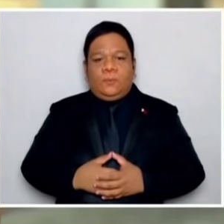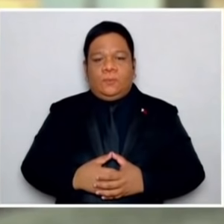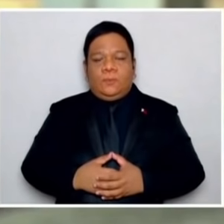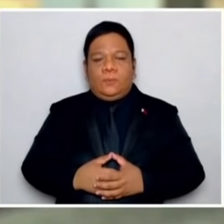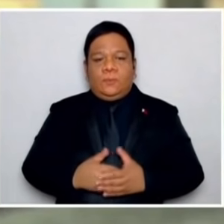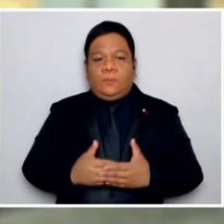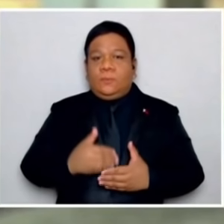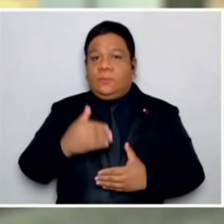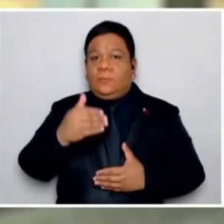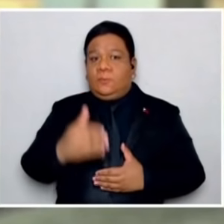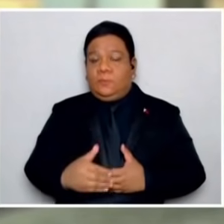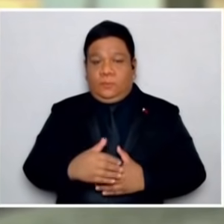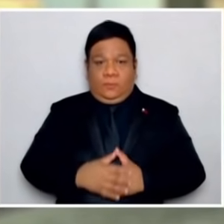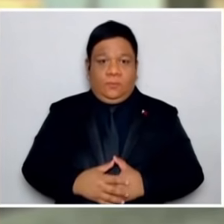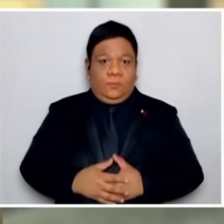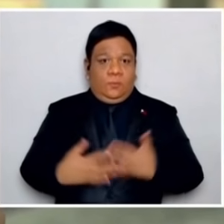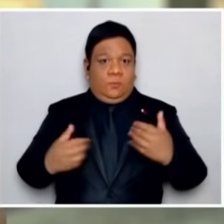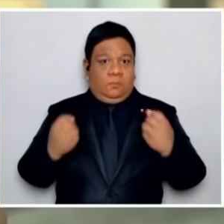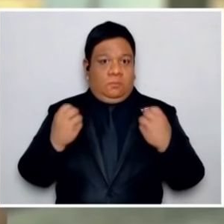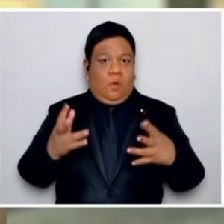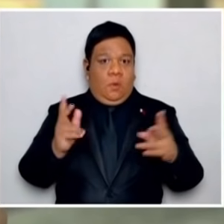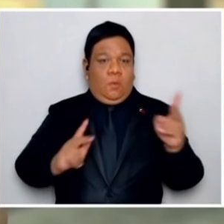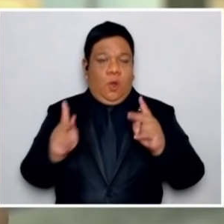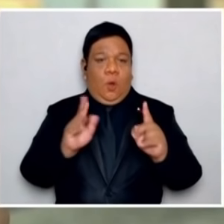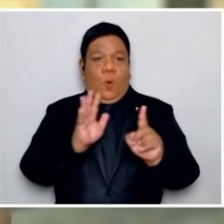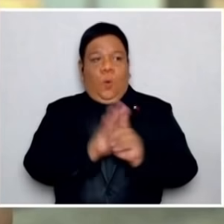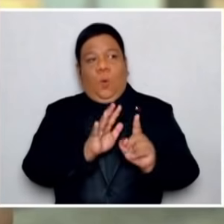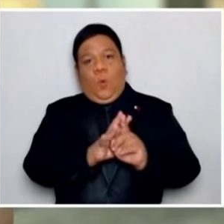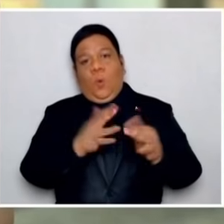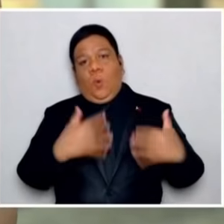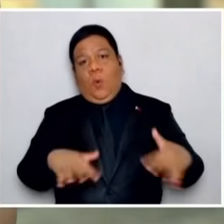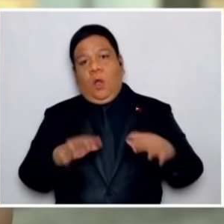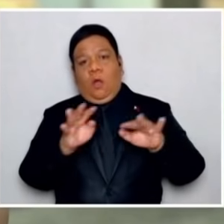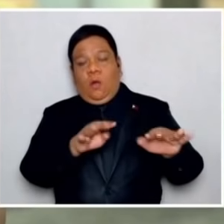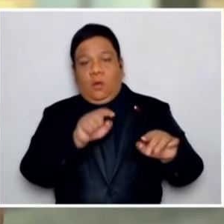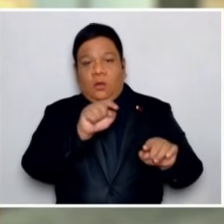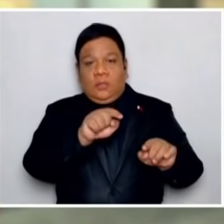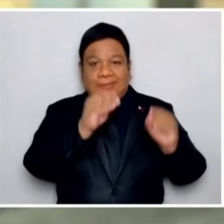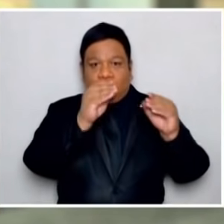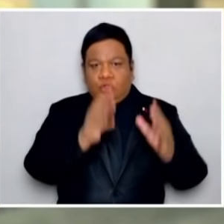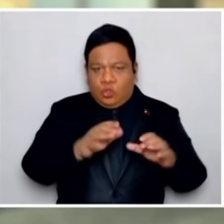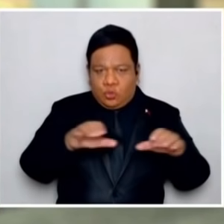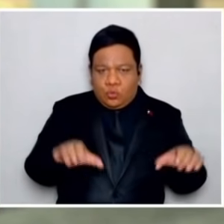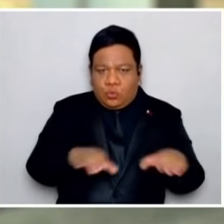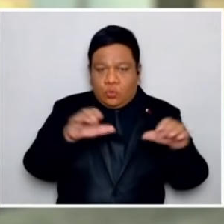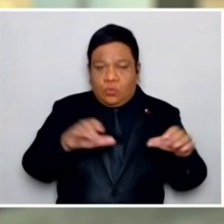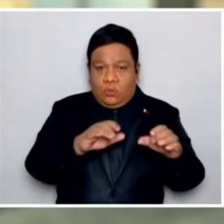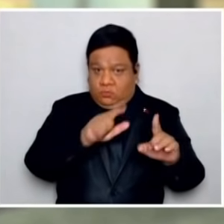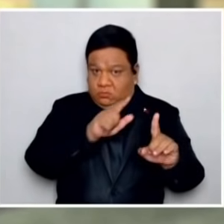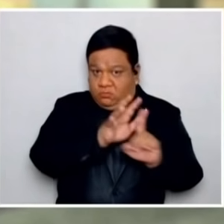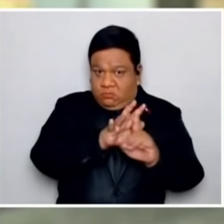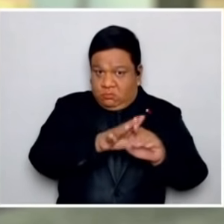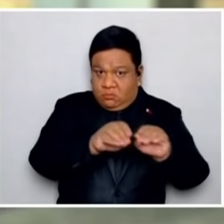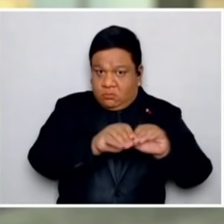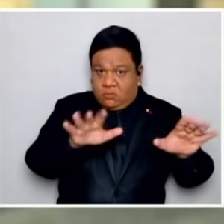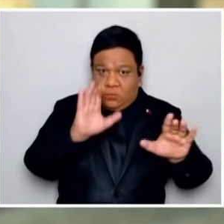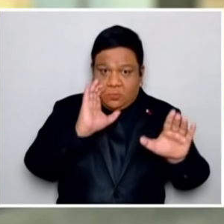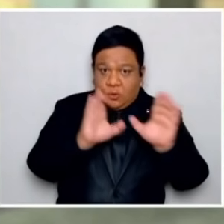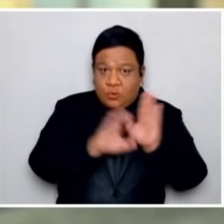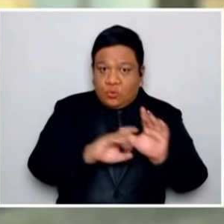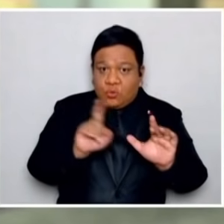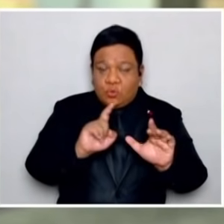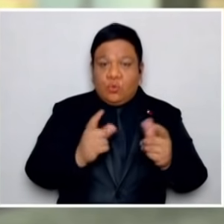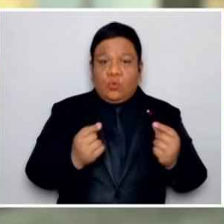Marami ang humanga sa tapang at dedikasyon ng mga guro sa isang viral photo kung saan nakita silang sumuong sa baha